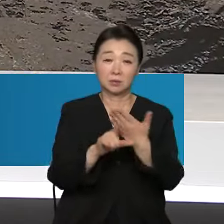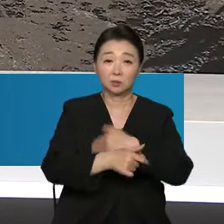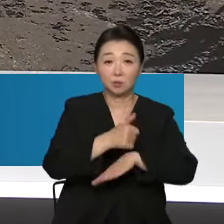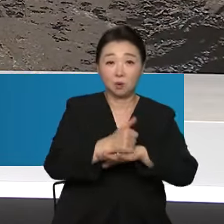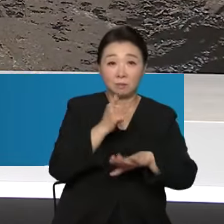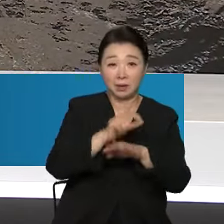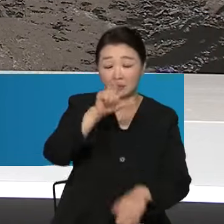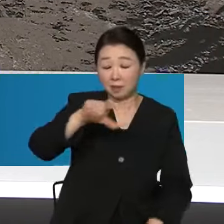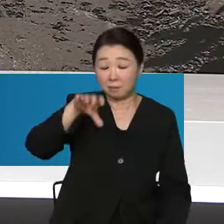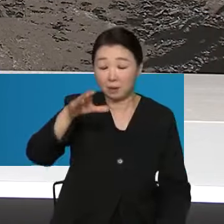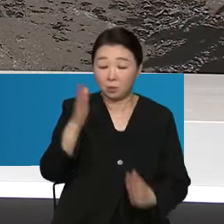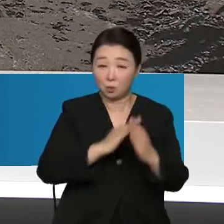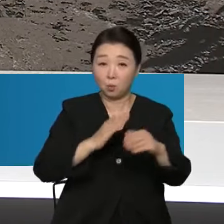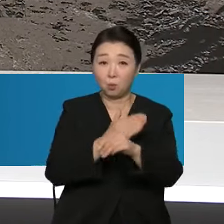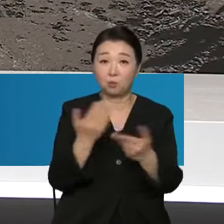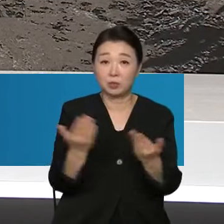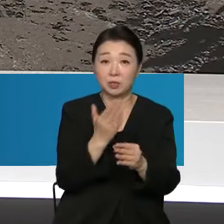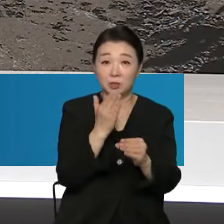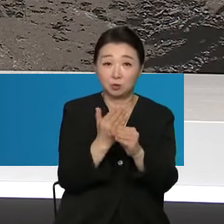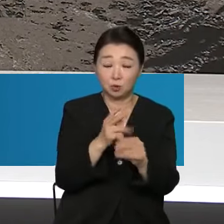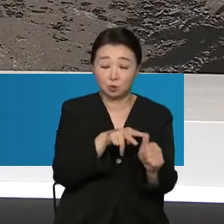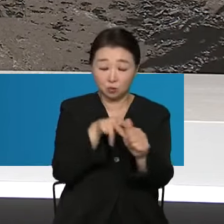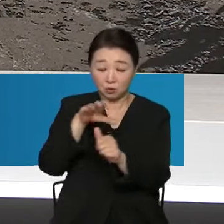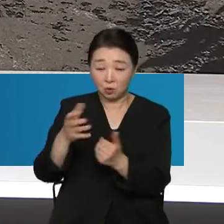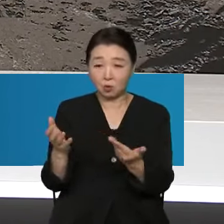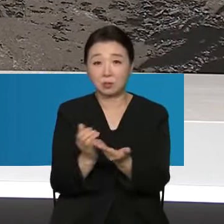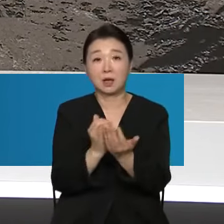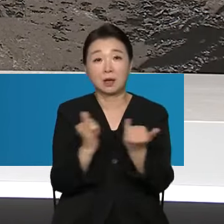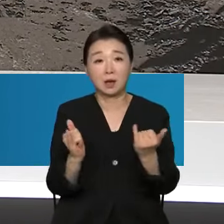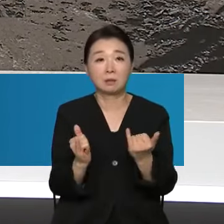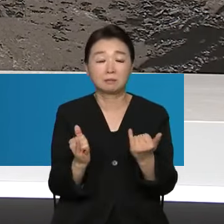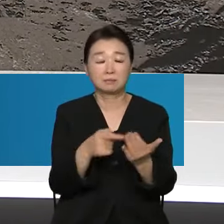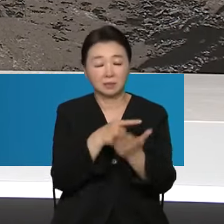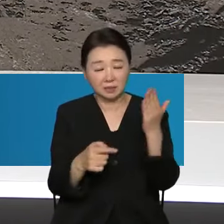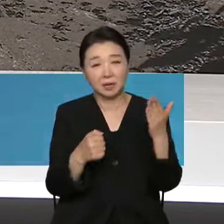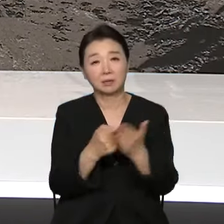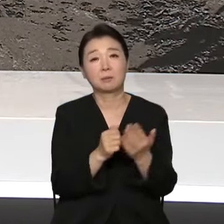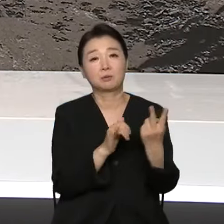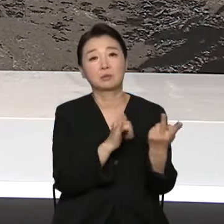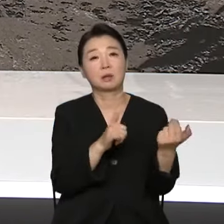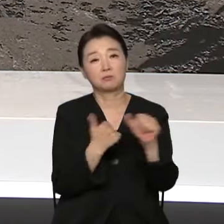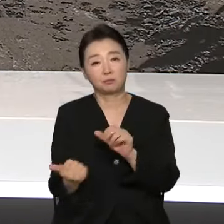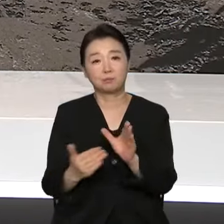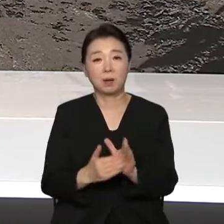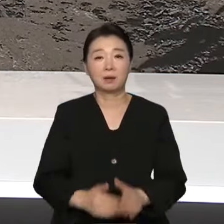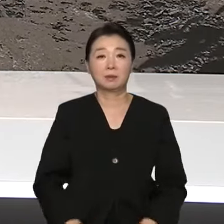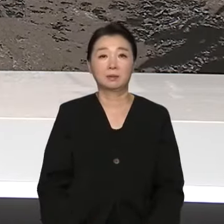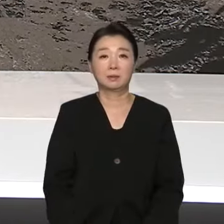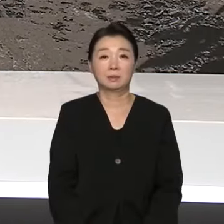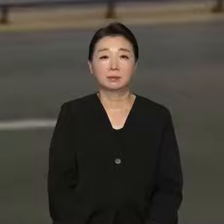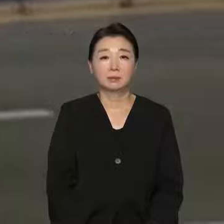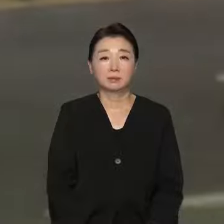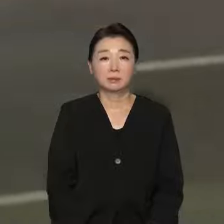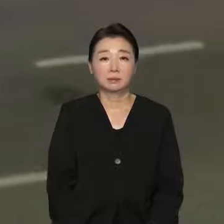수행하던 우리 국정원 요원 두명의 재해로 순직하는 일도 있었습니다 사건사고 오원석